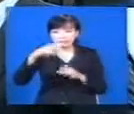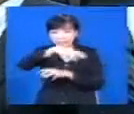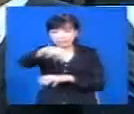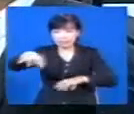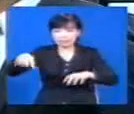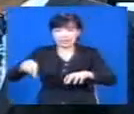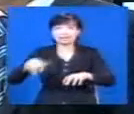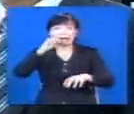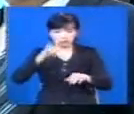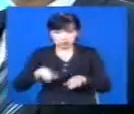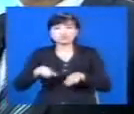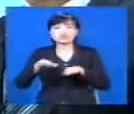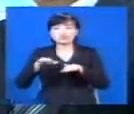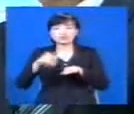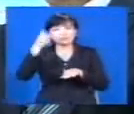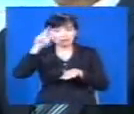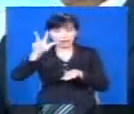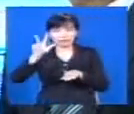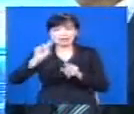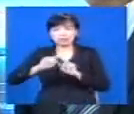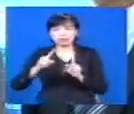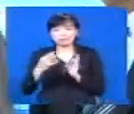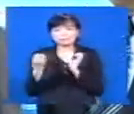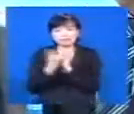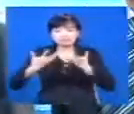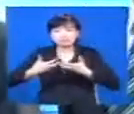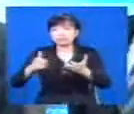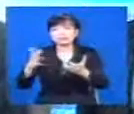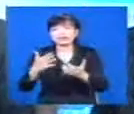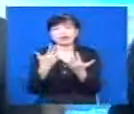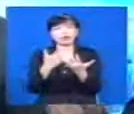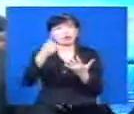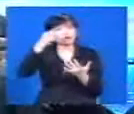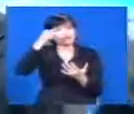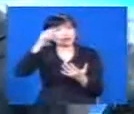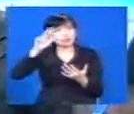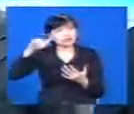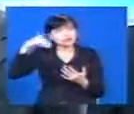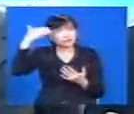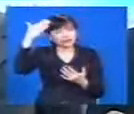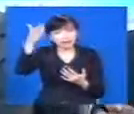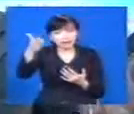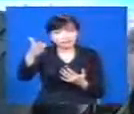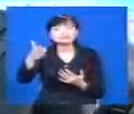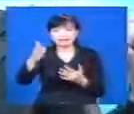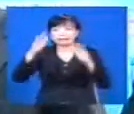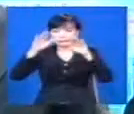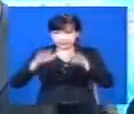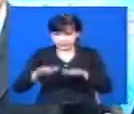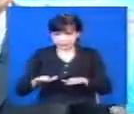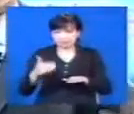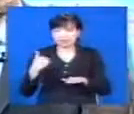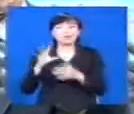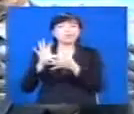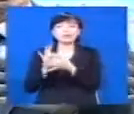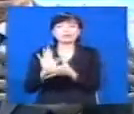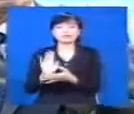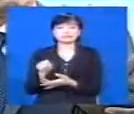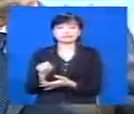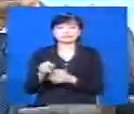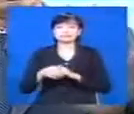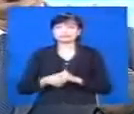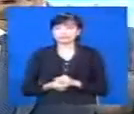ไปได้อย่างราบรื่นแล้วก็ภายใน3วันนี้ก็จะเข้าสู่ภาวะปกติหมด ครับอย่างที่ปราจีนบุรีมีนิคมอุตสาหกรรมหรือจะเรียกว่า